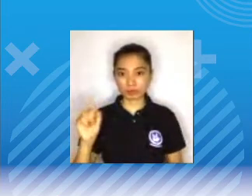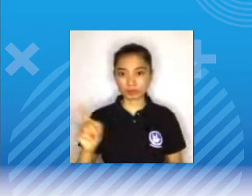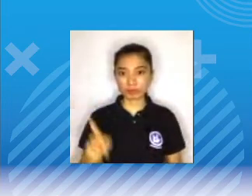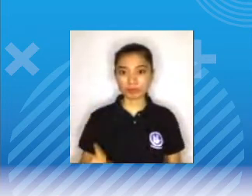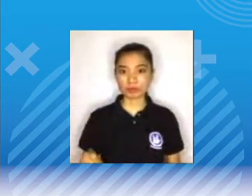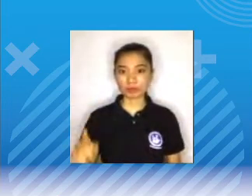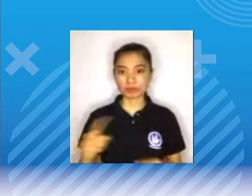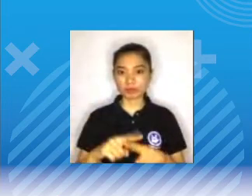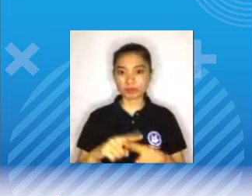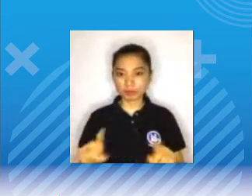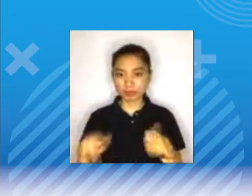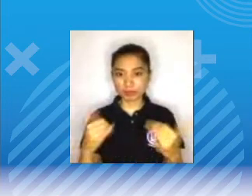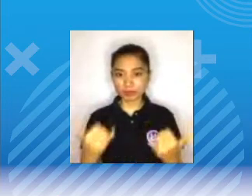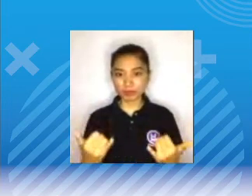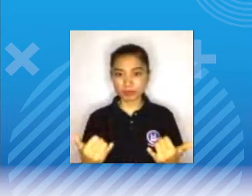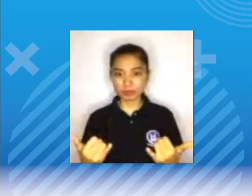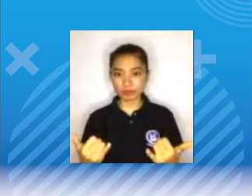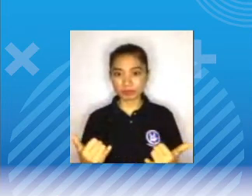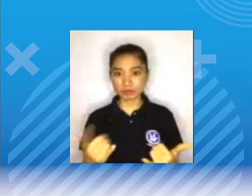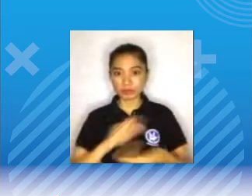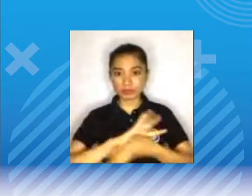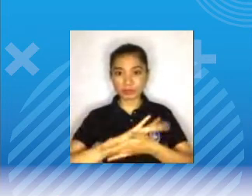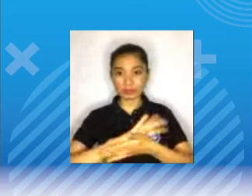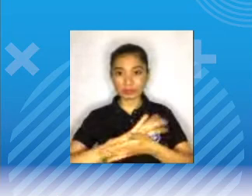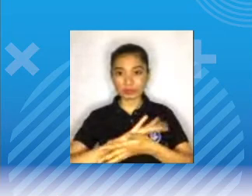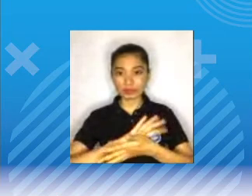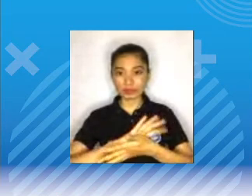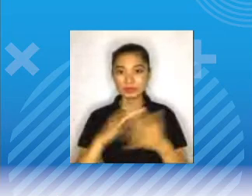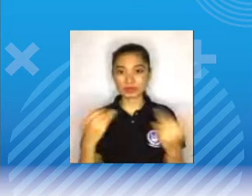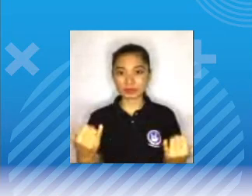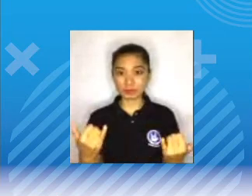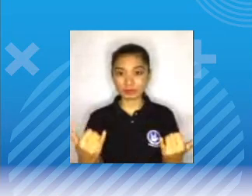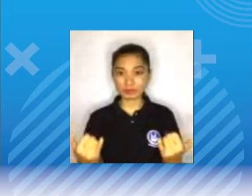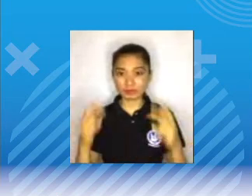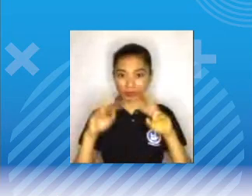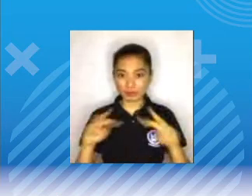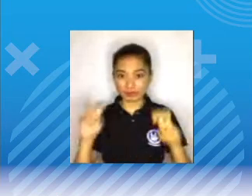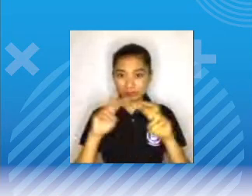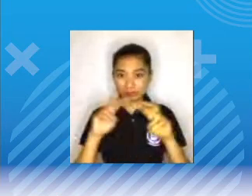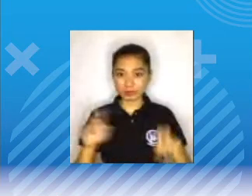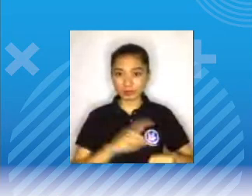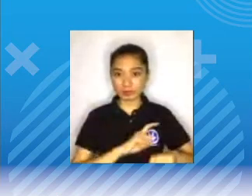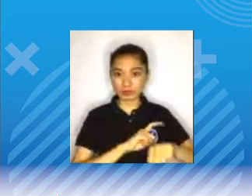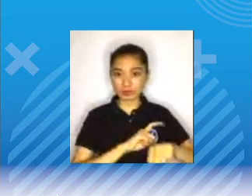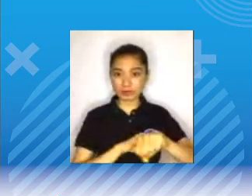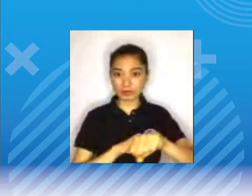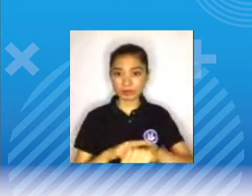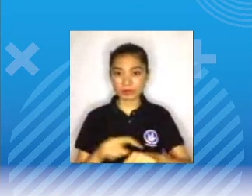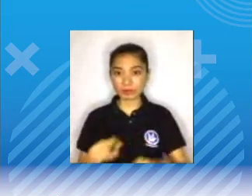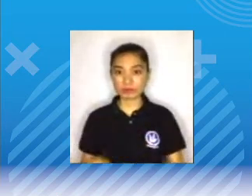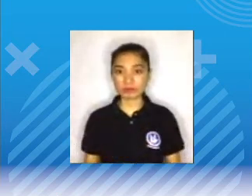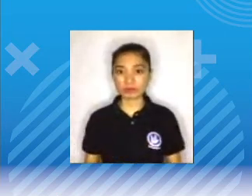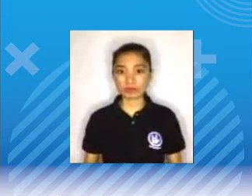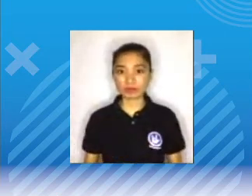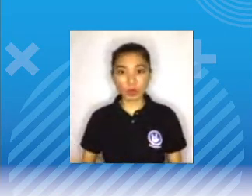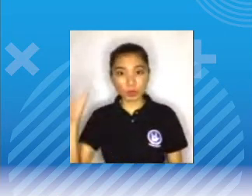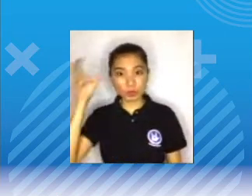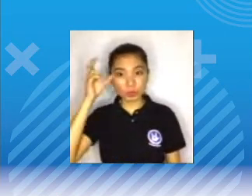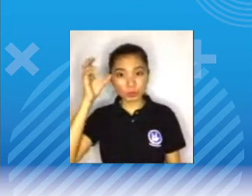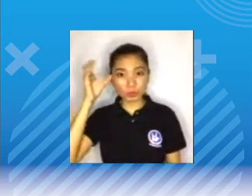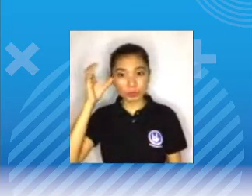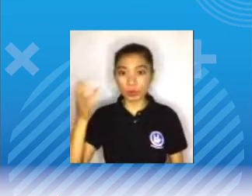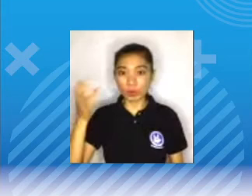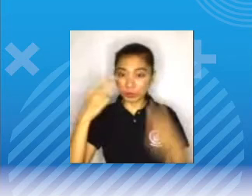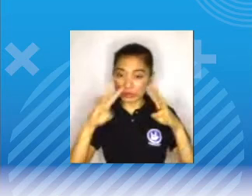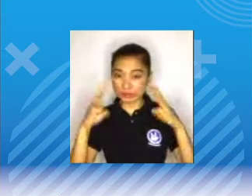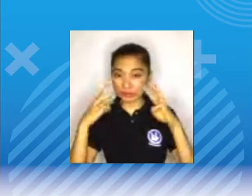pag-conduct natin ng research o'clock is na-transform sa virtual or digital platform. So, with that, hindi